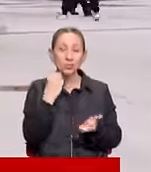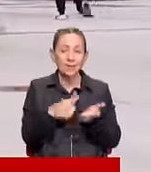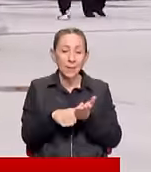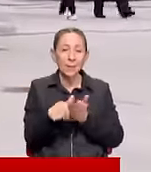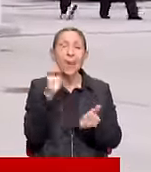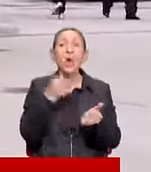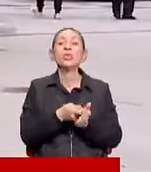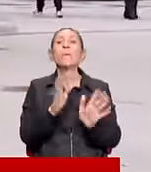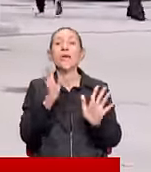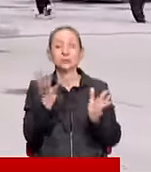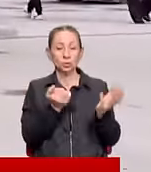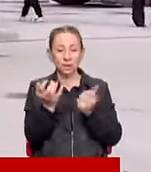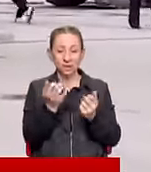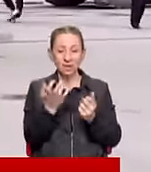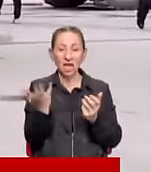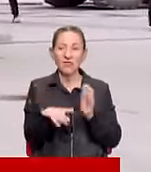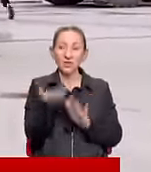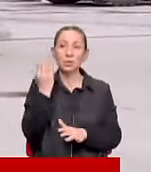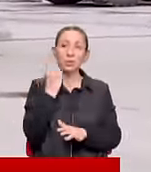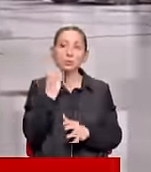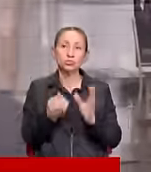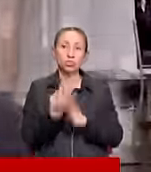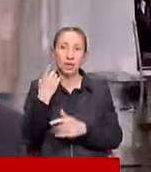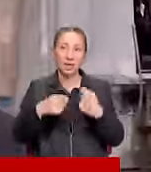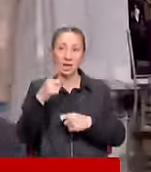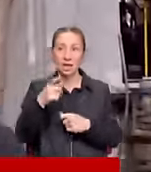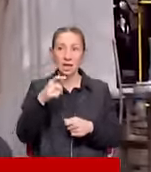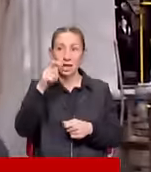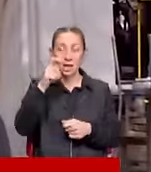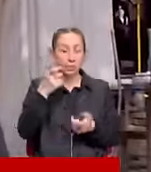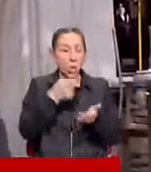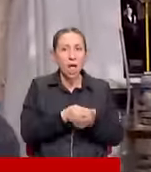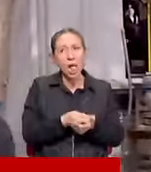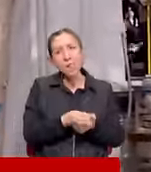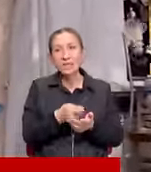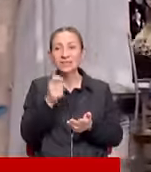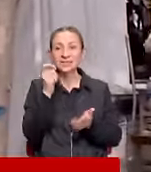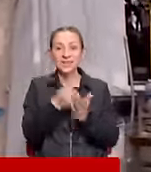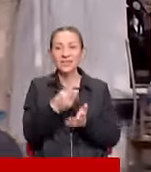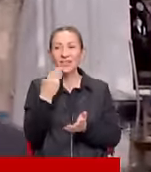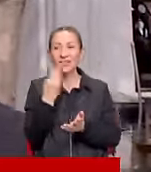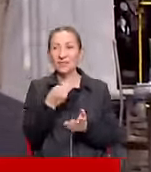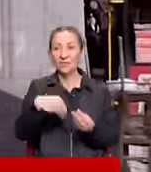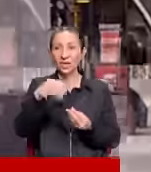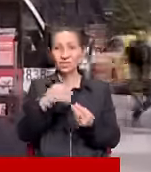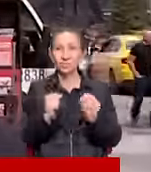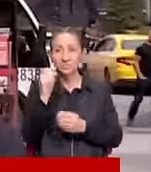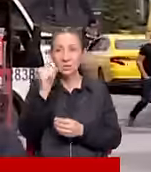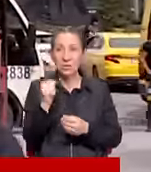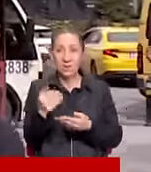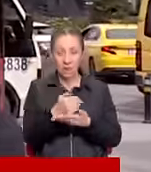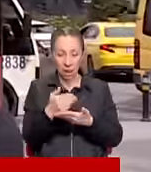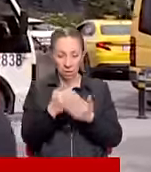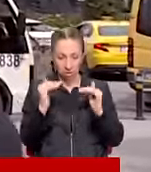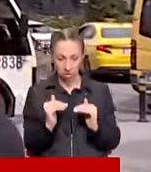tamamını ödeyemeyen tüketici daha çok borçlanacak bankaya. Artık ödeyemiyorsun. Bir de bu nakit avanslara da faizlerini arttırdılar. Gelir